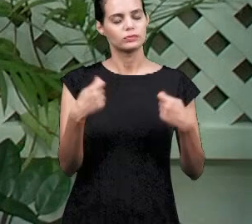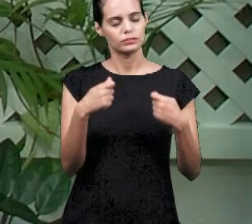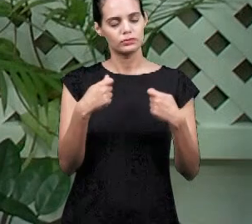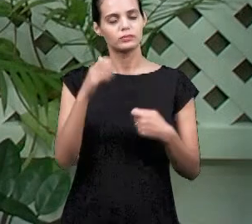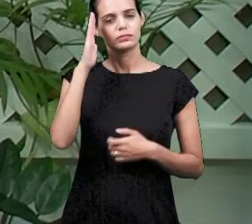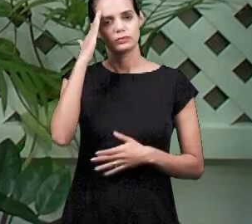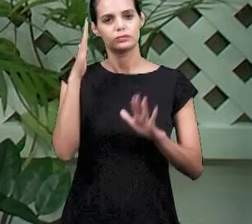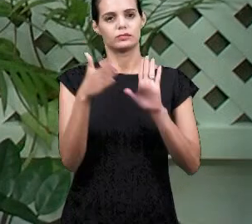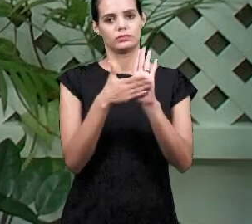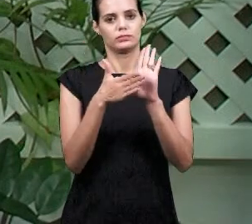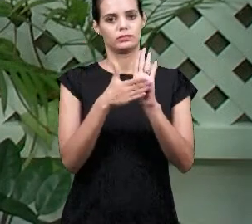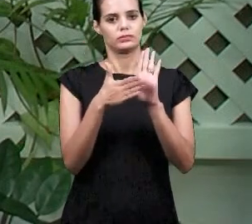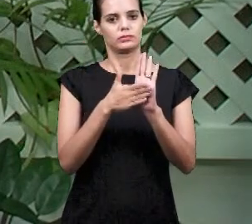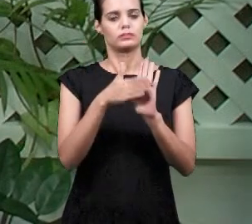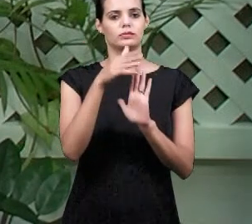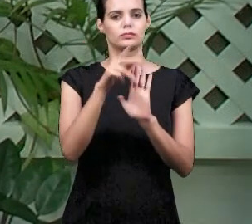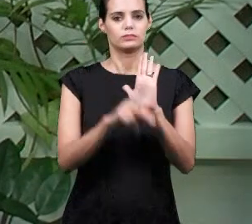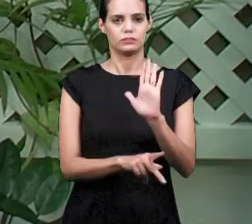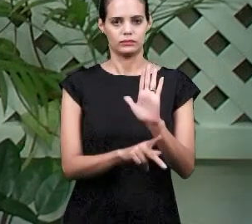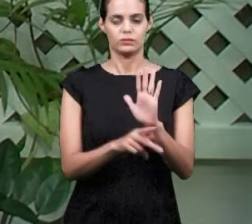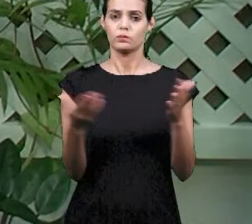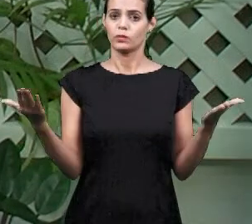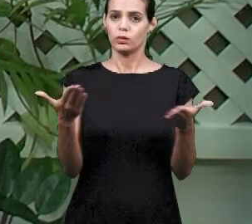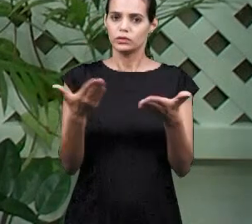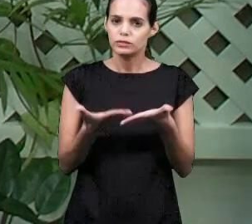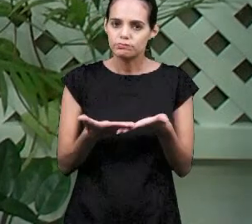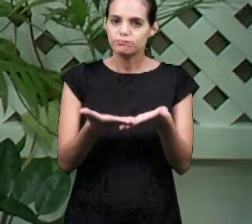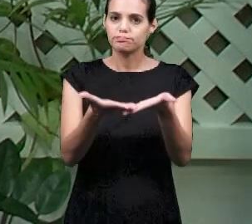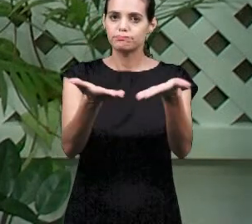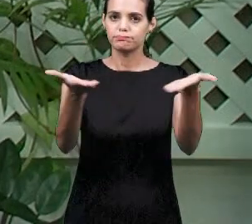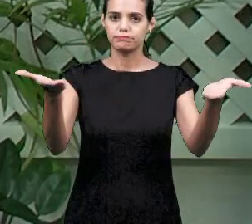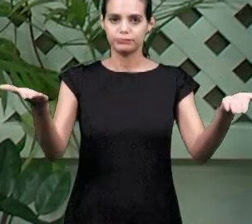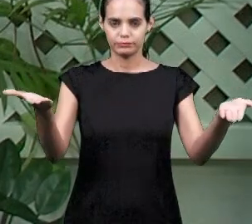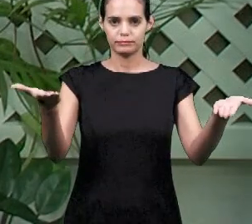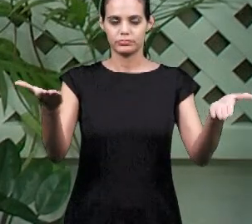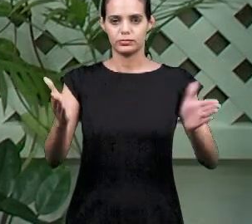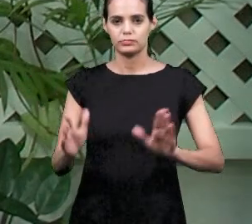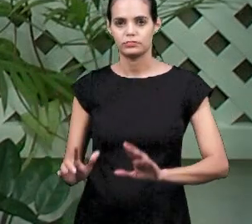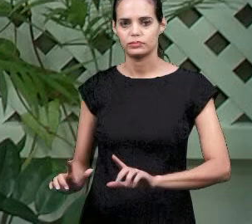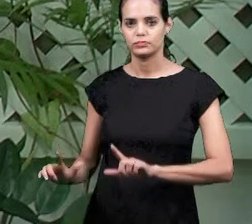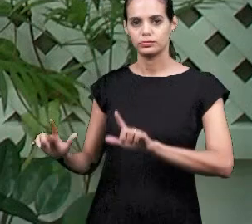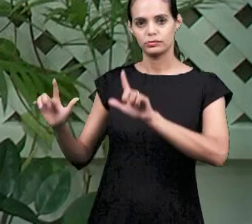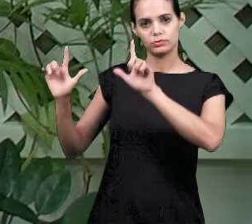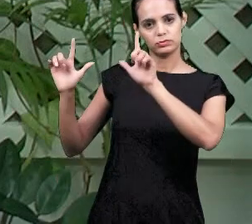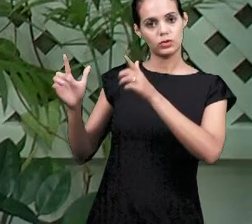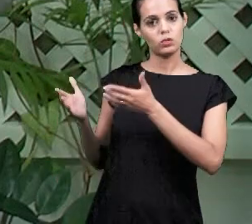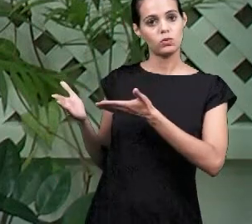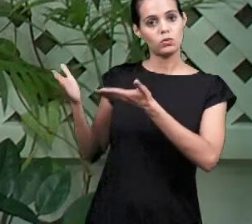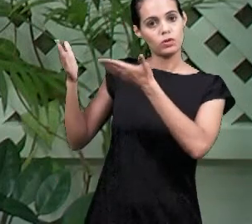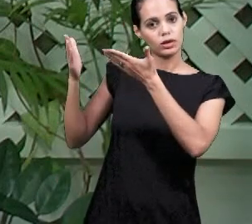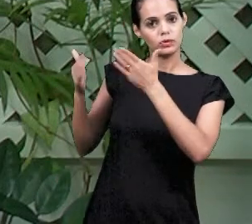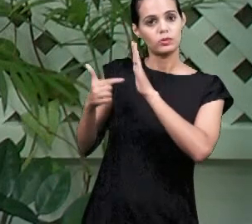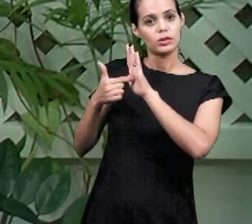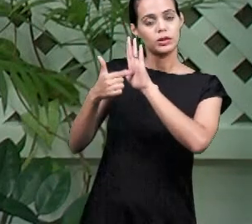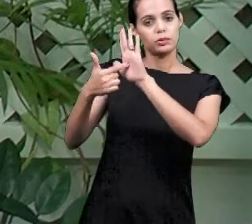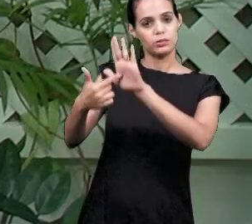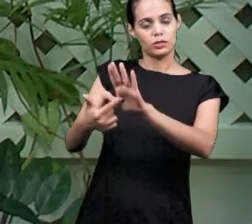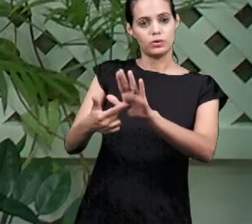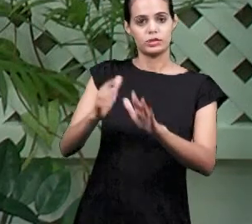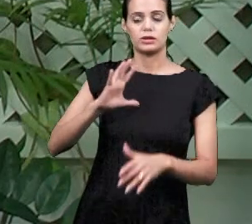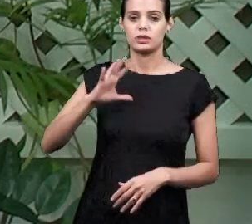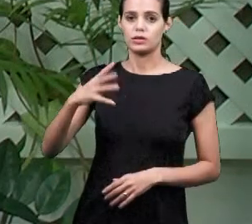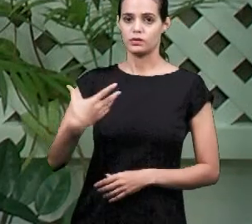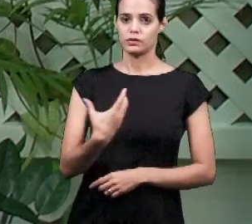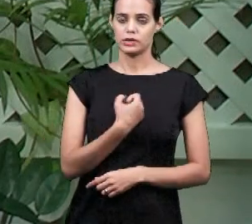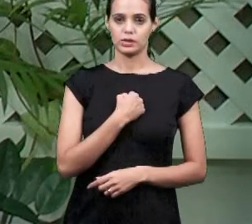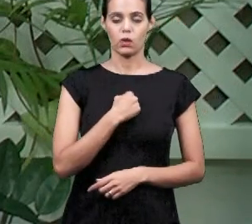Luther, dans l'époque médiévale, ou après un théologien quelconque, même un serviteur de Dieu qui a